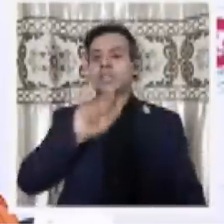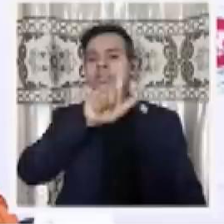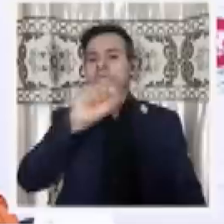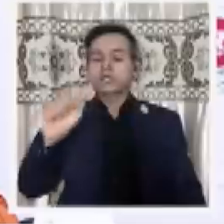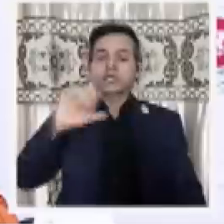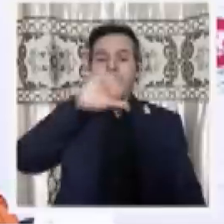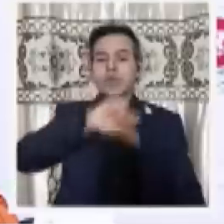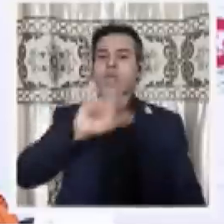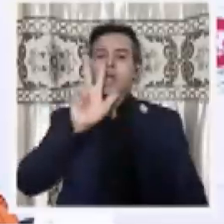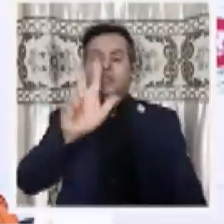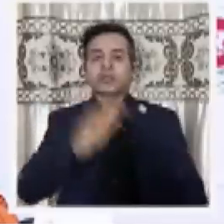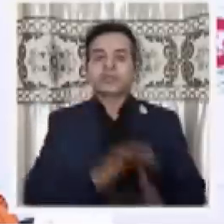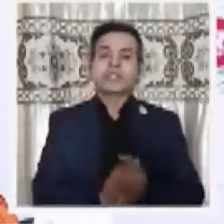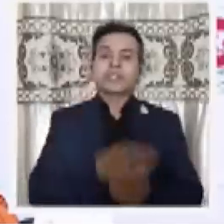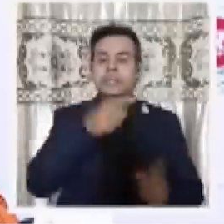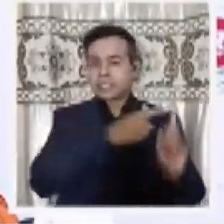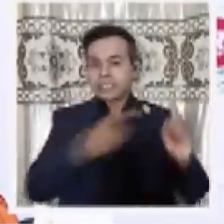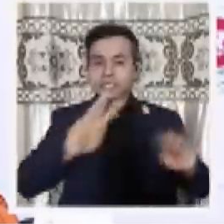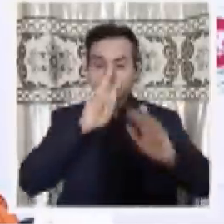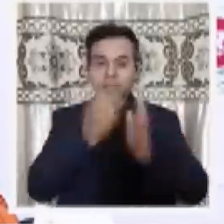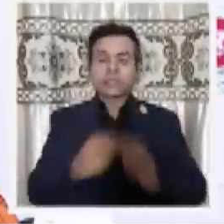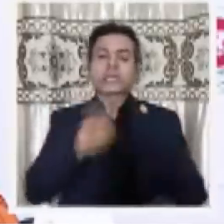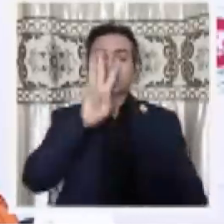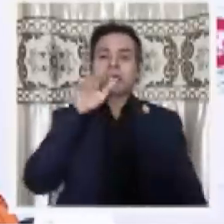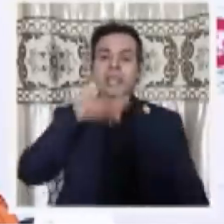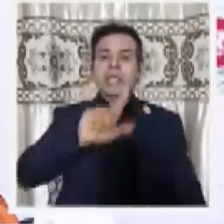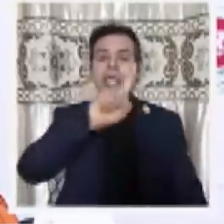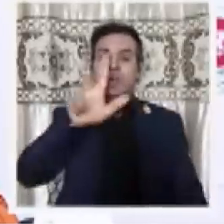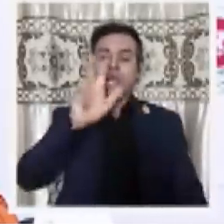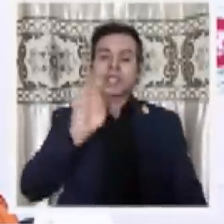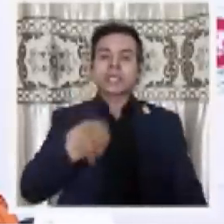381,608 জন। 24 ঘন্টায় কোয়ারেন্টাইন থেকে মুক্ত হয়েছেন